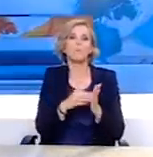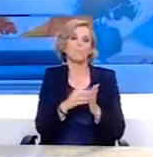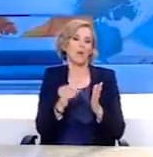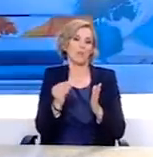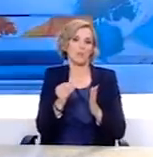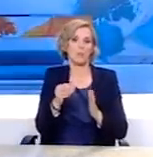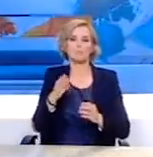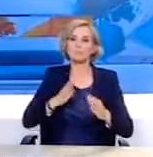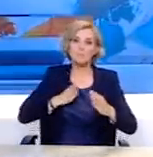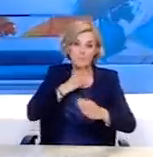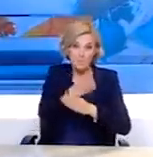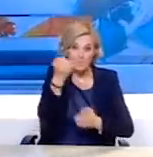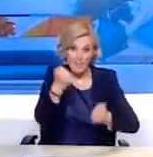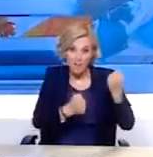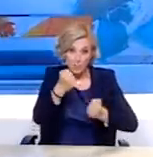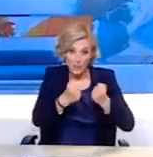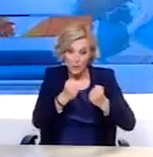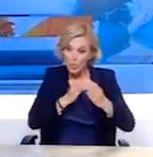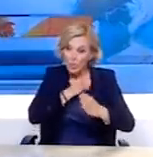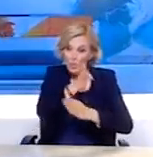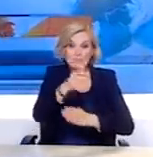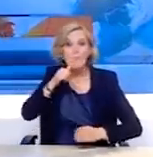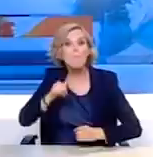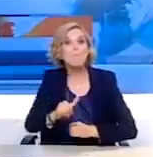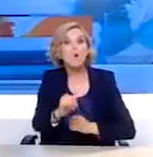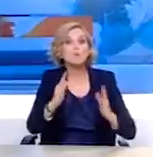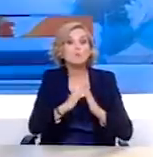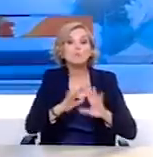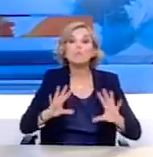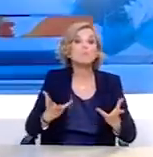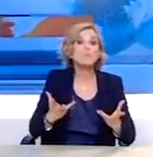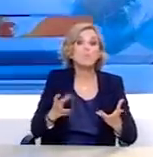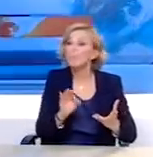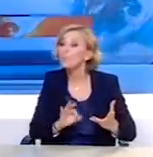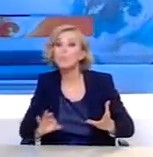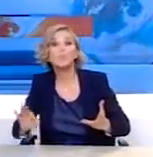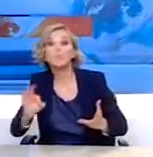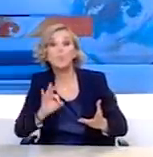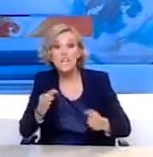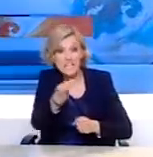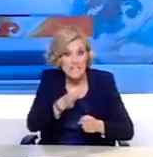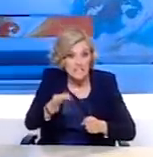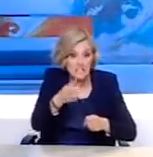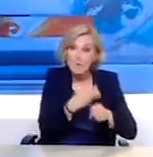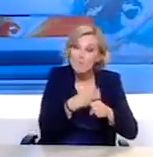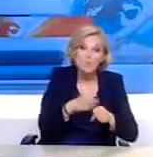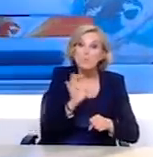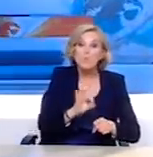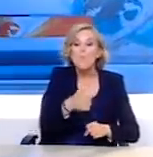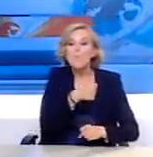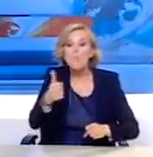κατοικία ισχύει ήδη από τις 23 Μαρτίου. Ενώ από τις 21 Μαρτίου, δυνατότητα μετάβασης στα νησιά έχουν μόνο οι μόνιμοι κάτοικοι